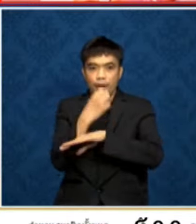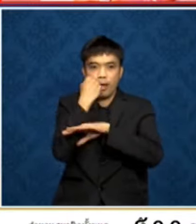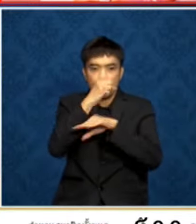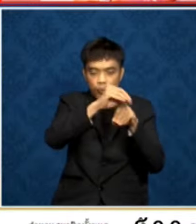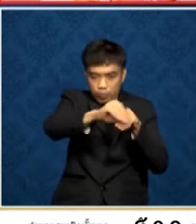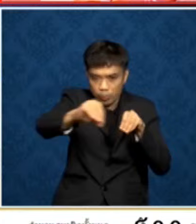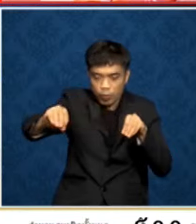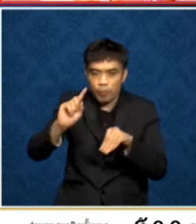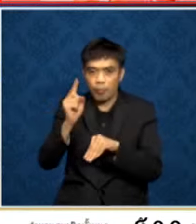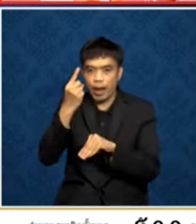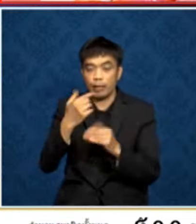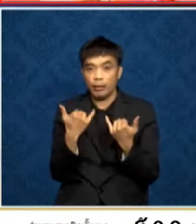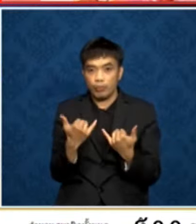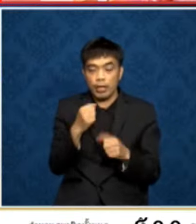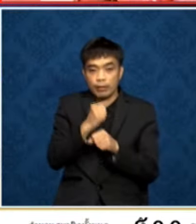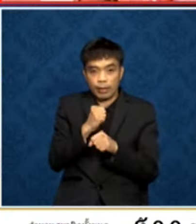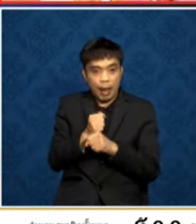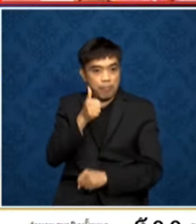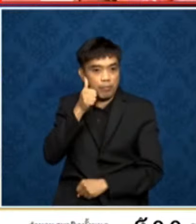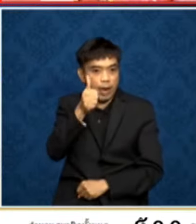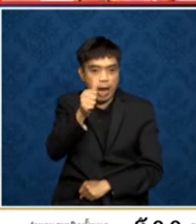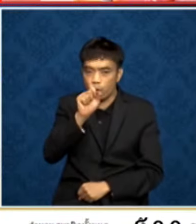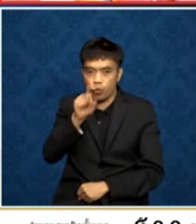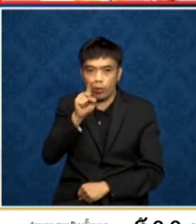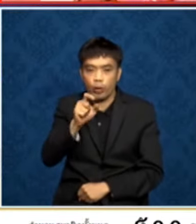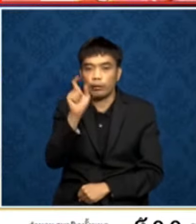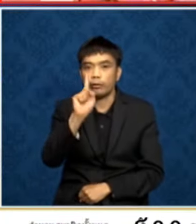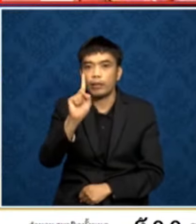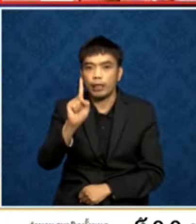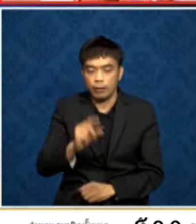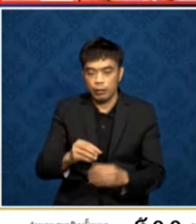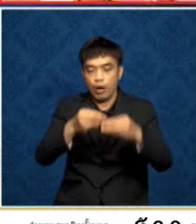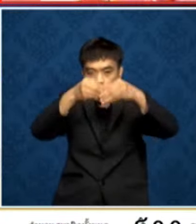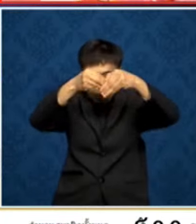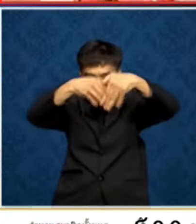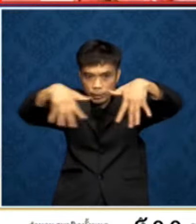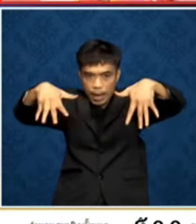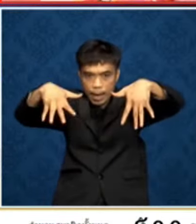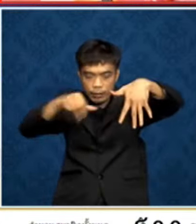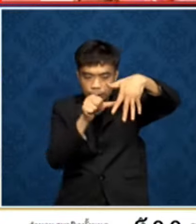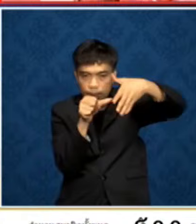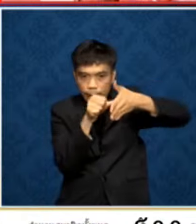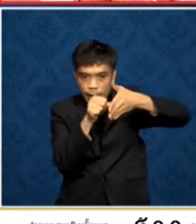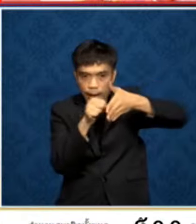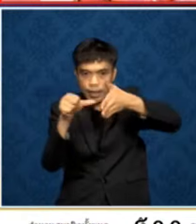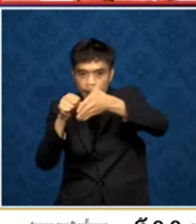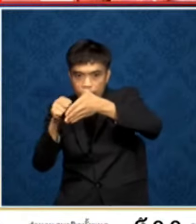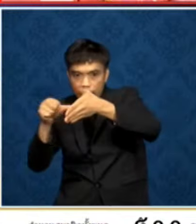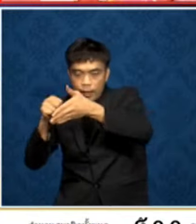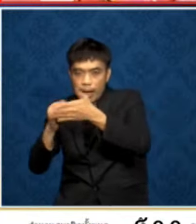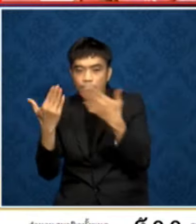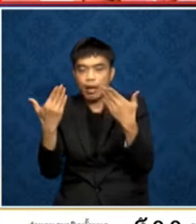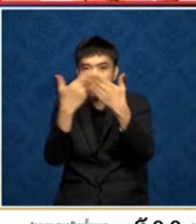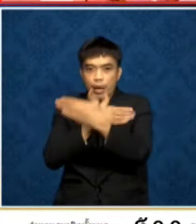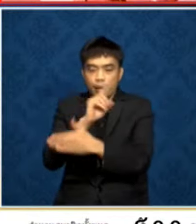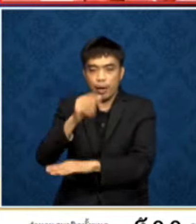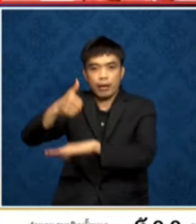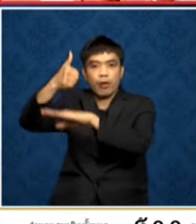สามารถทำได้ในทันทีคือการปรับโครงสร้างและการยกระดับการทำงานของผู้ว่าให้ดี